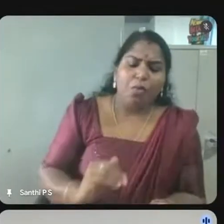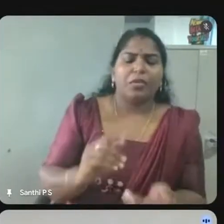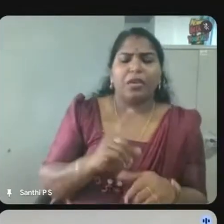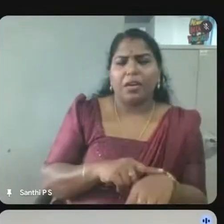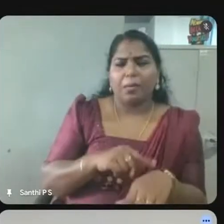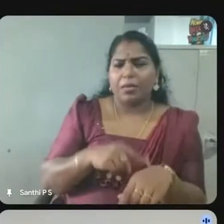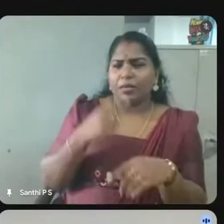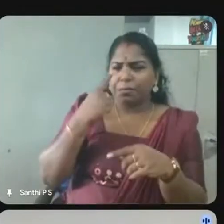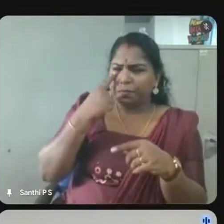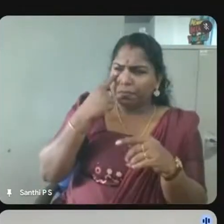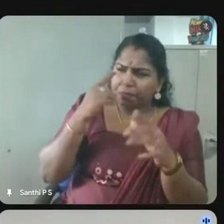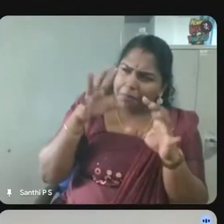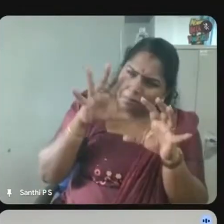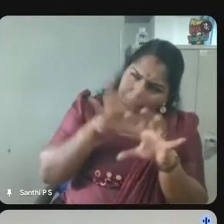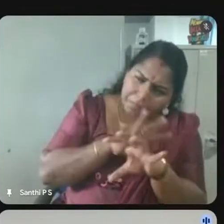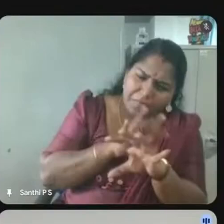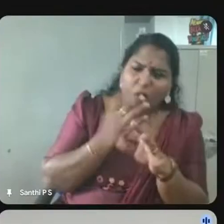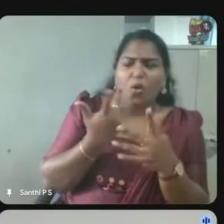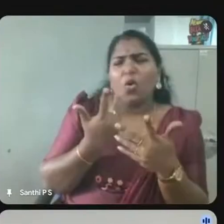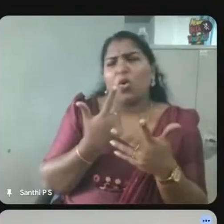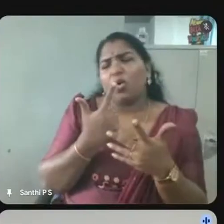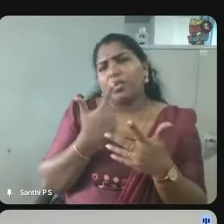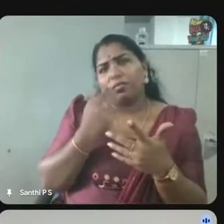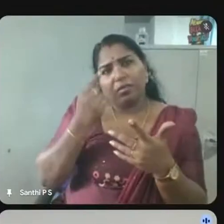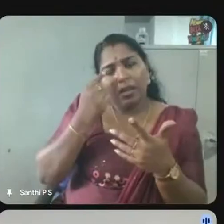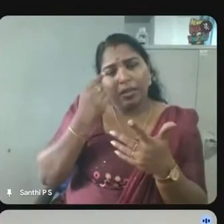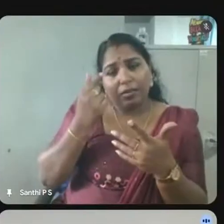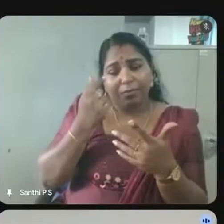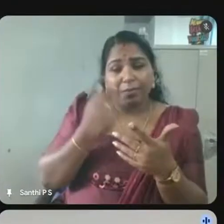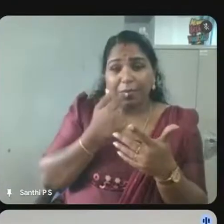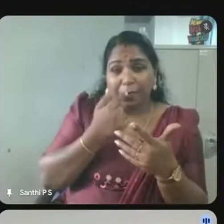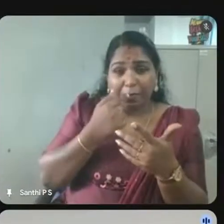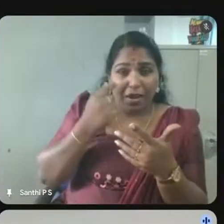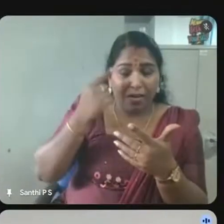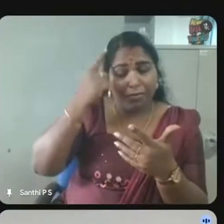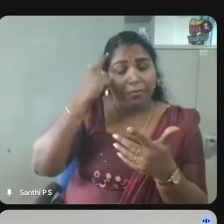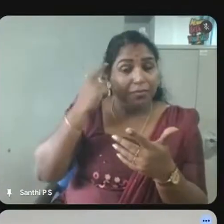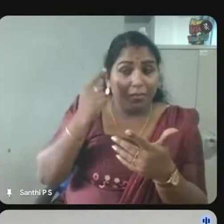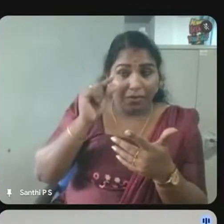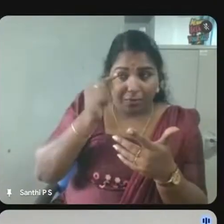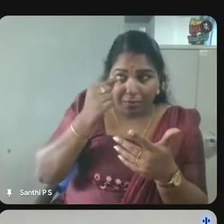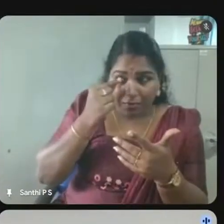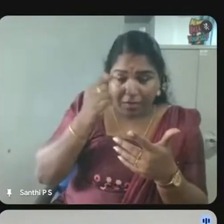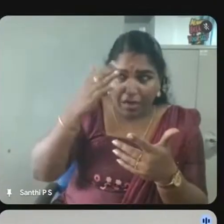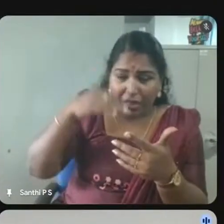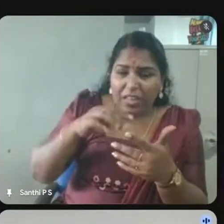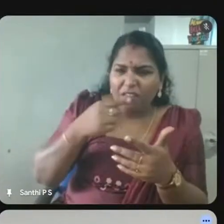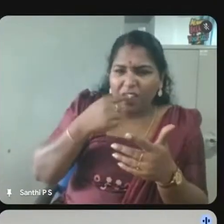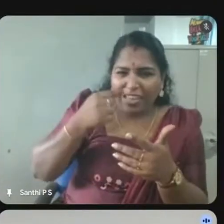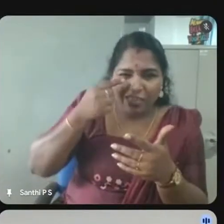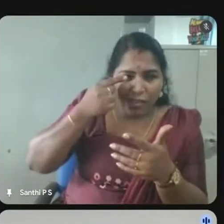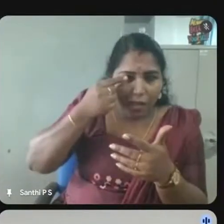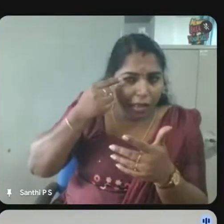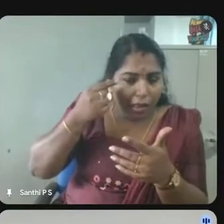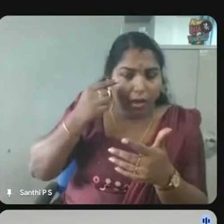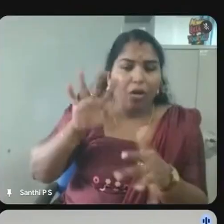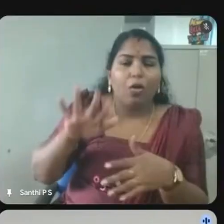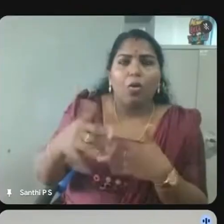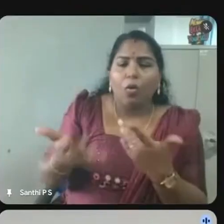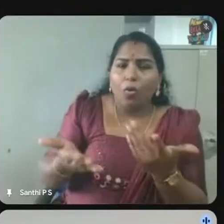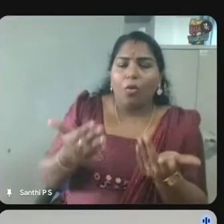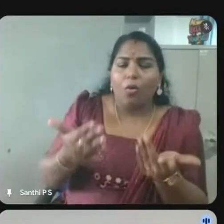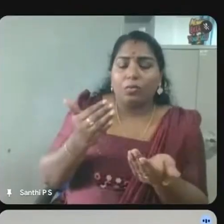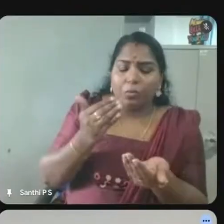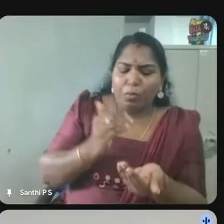കഞ്ചനിറ്റൽ കോർണിയൽ ഒപ്പാസിറ്റി, കൃഷ്ണമണിയിലുള്ള എന്താ പറയുന്ന ഒരു വെളുത്ത പാടുകൾ, അതുപോലെ തിമിരം ജന്മന